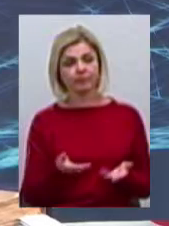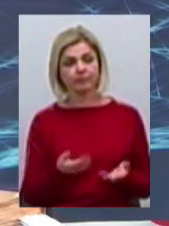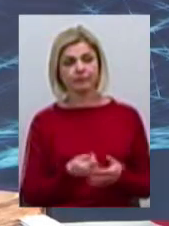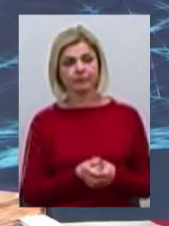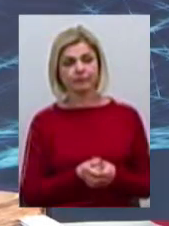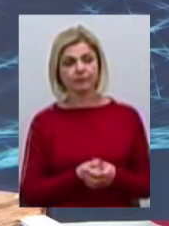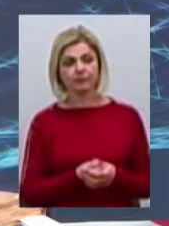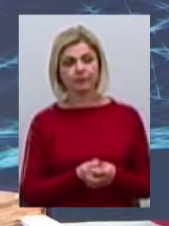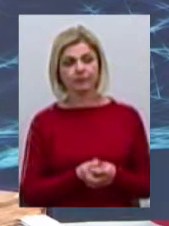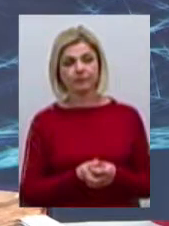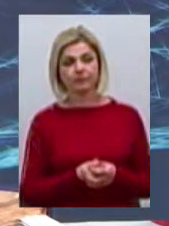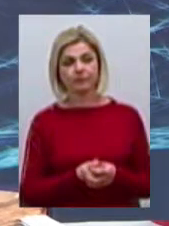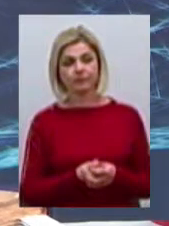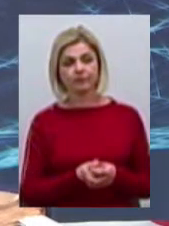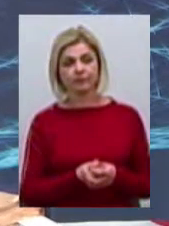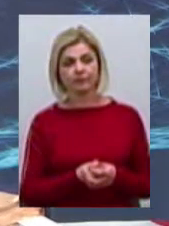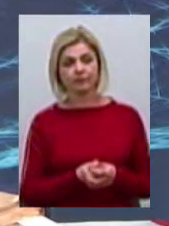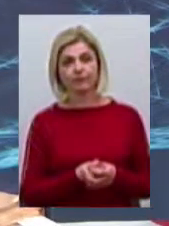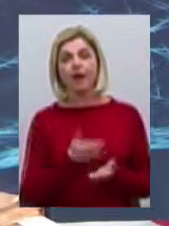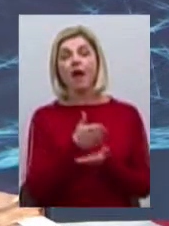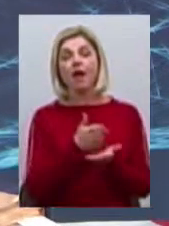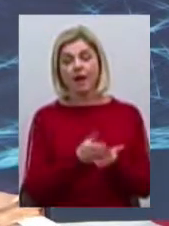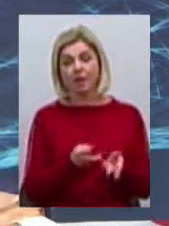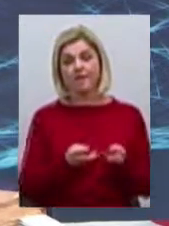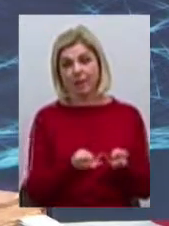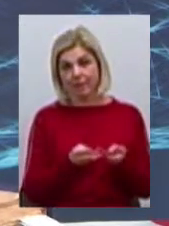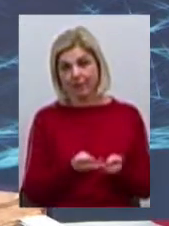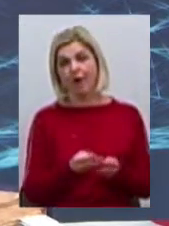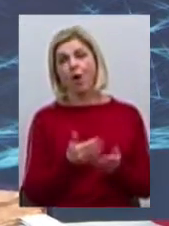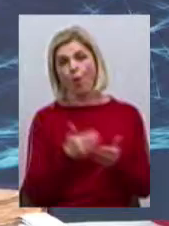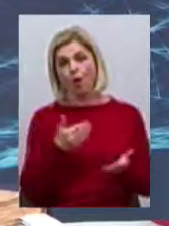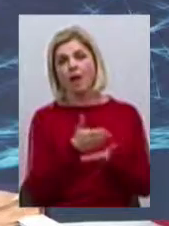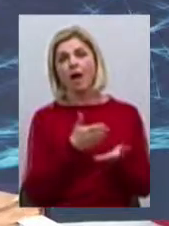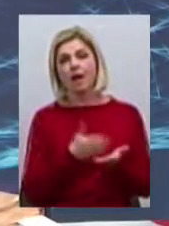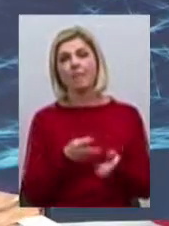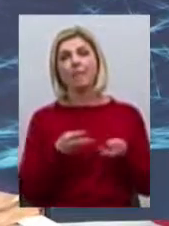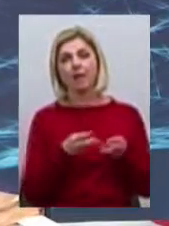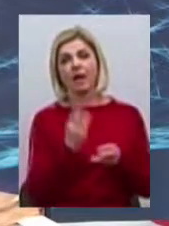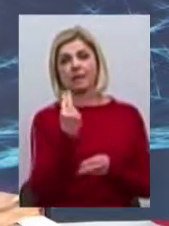якісь інші речі, хліб випікав, значить, від хлібопекарського цеху.